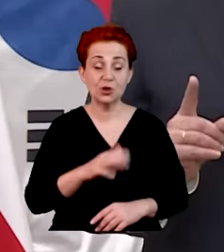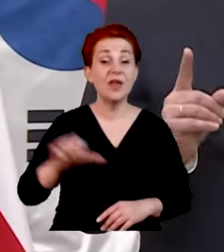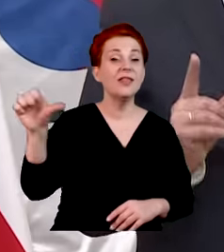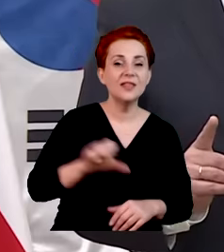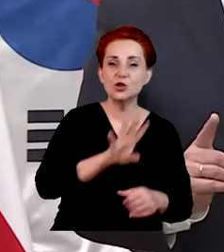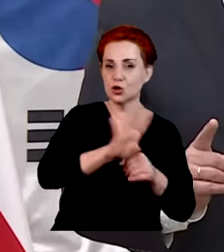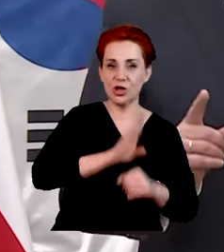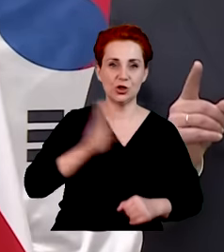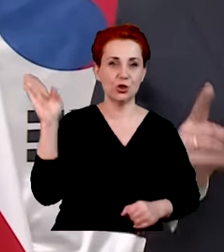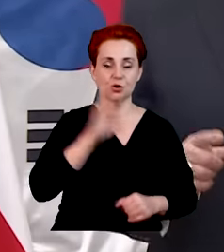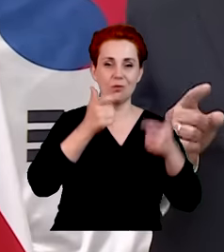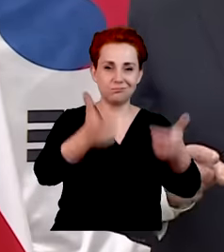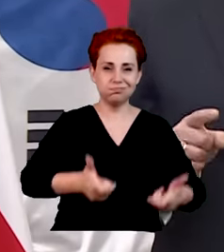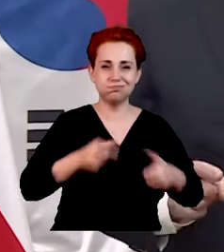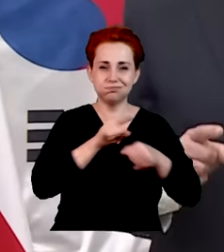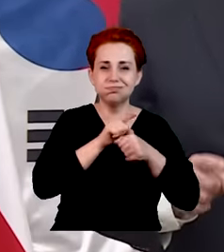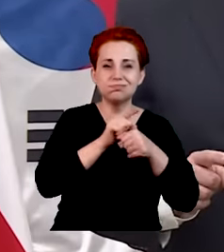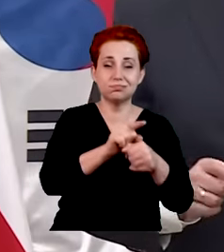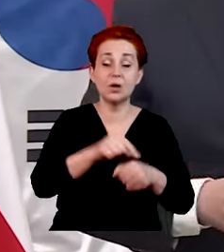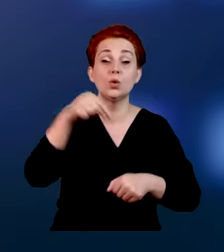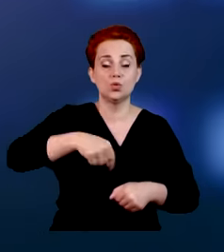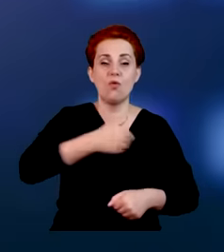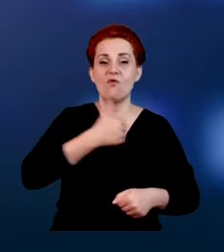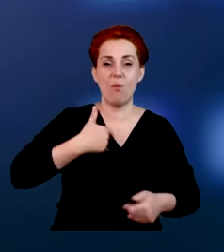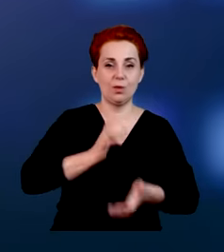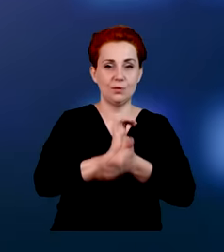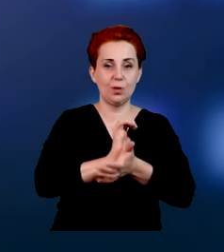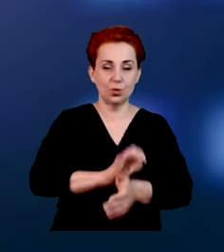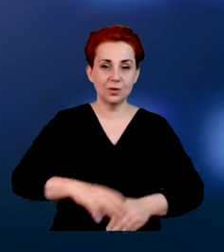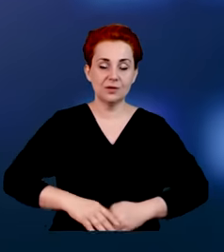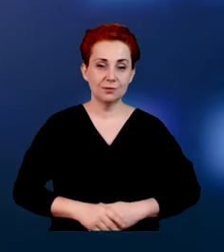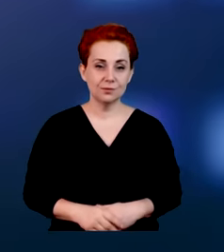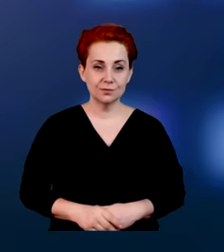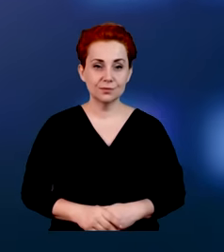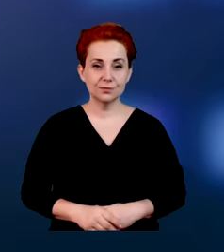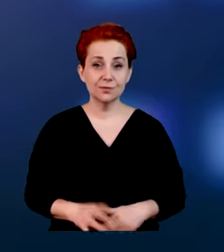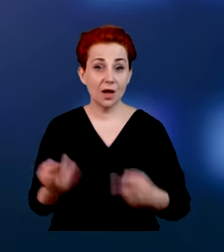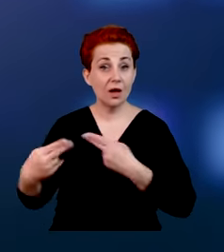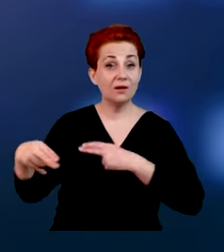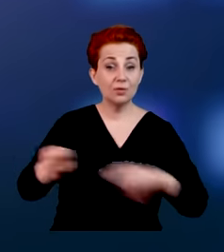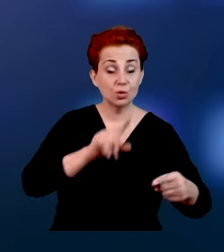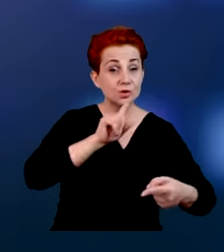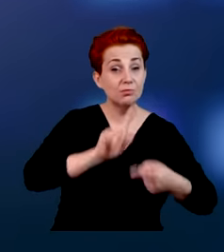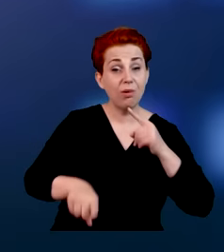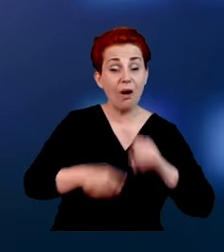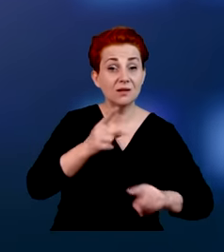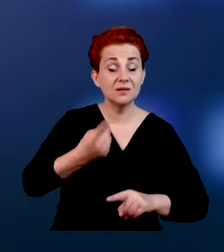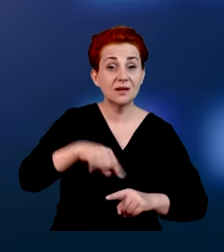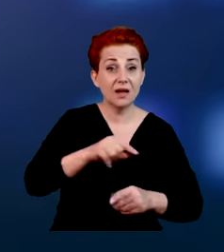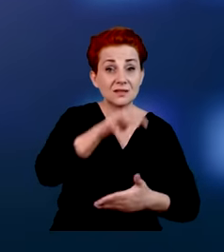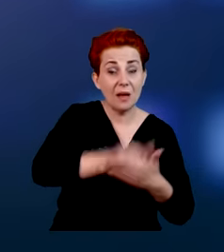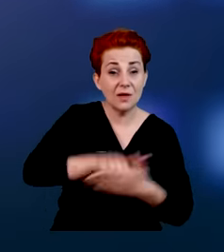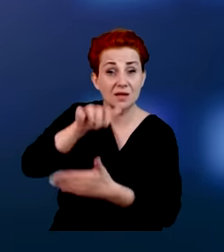kośnicki zakładach zbrojeniowych czy wróci polityka zaciskania pasa po